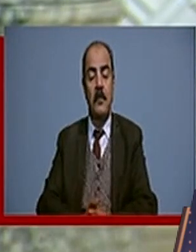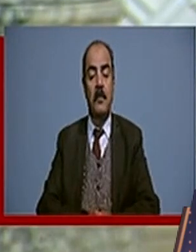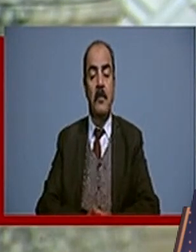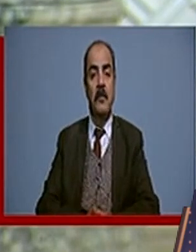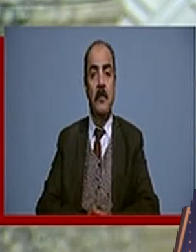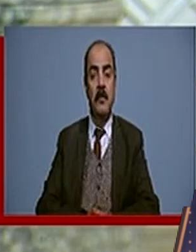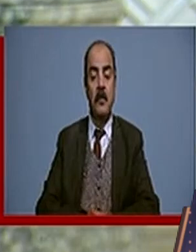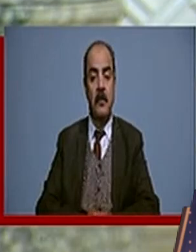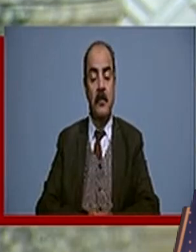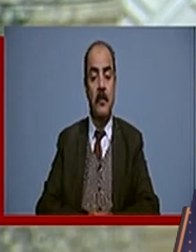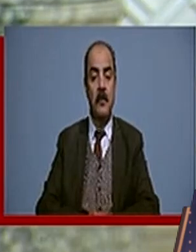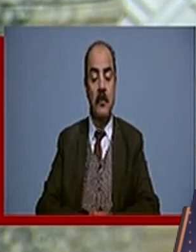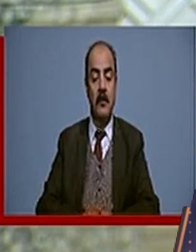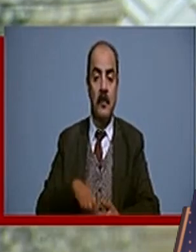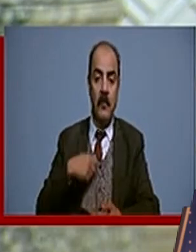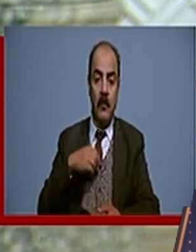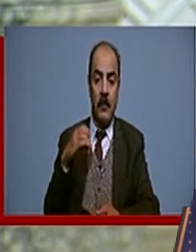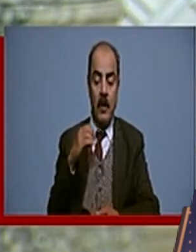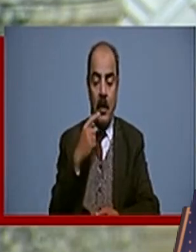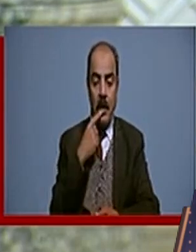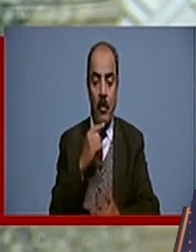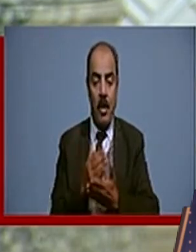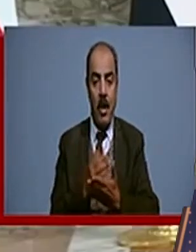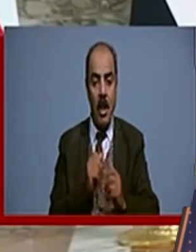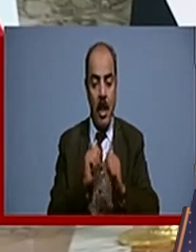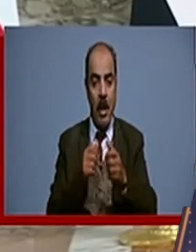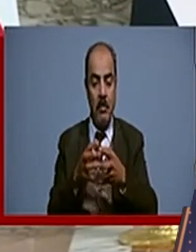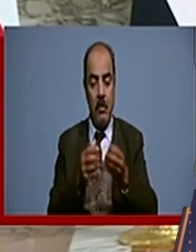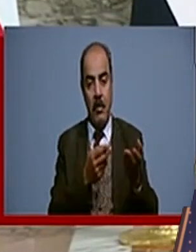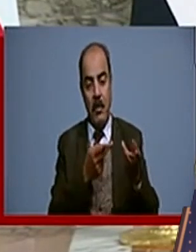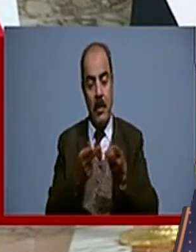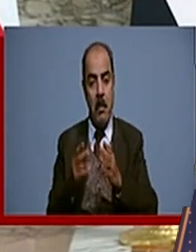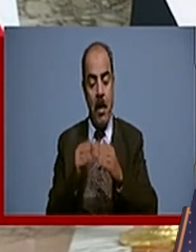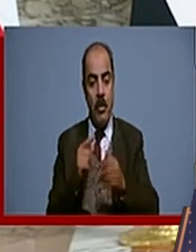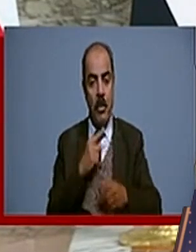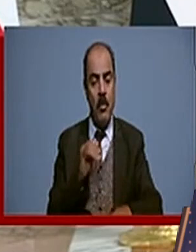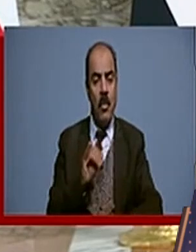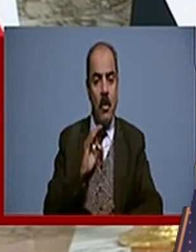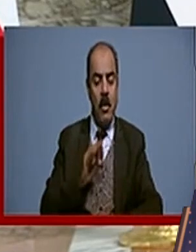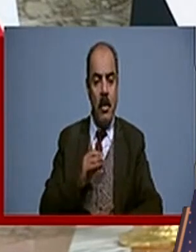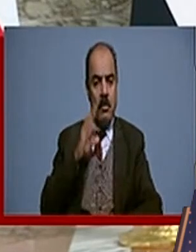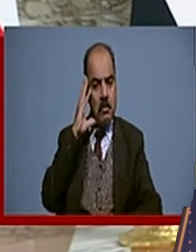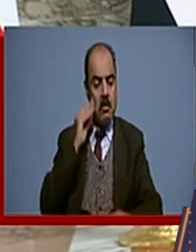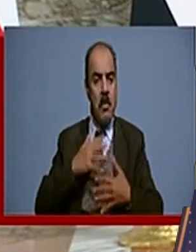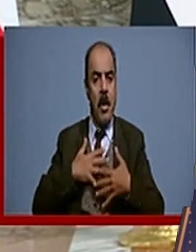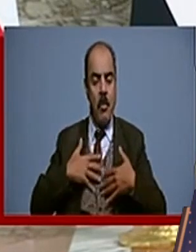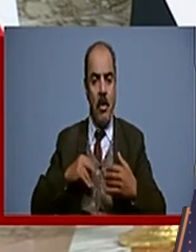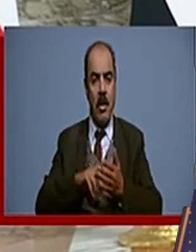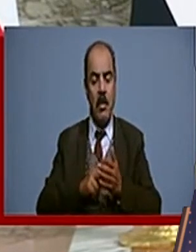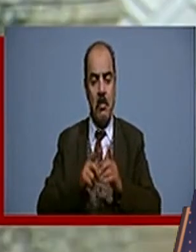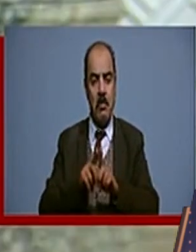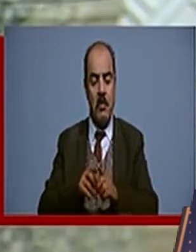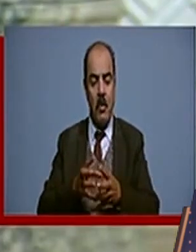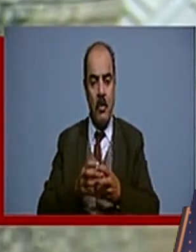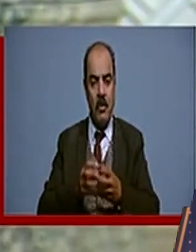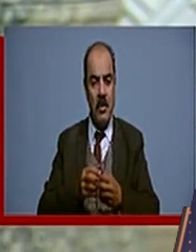of Egypt. It is a pleasure to be here, and it has been a very fruitful discussion between the